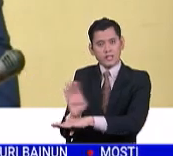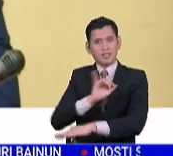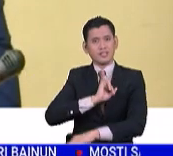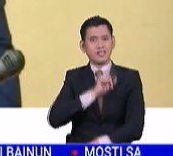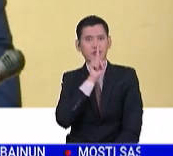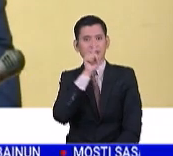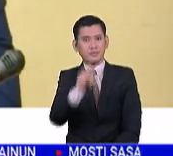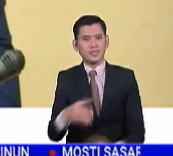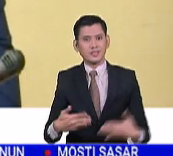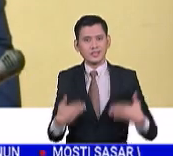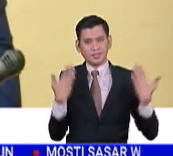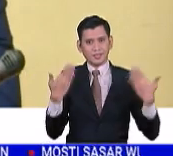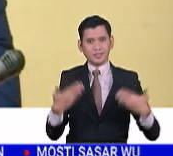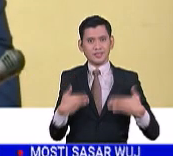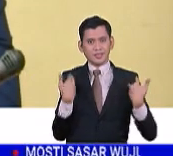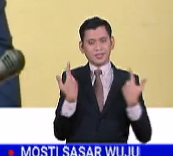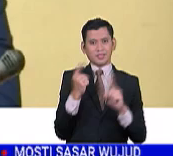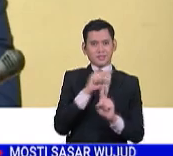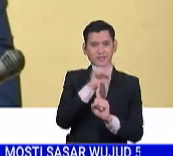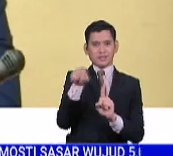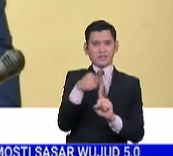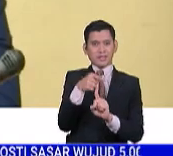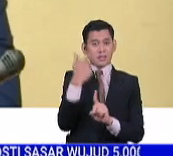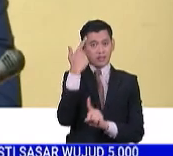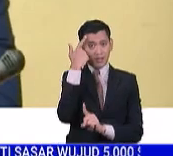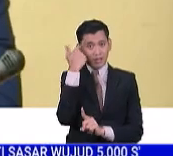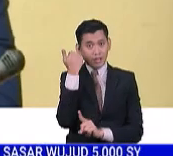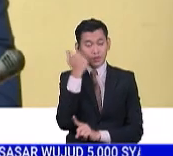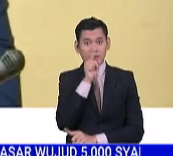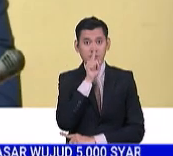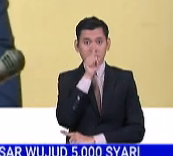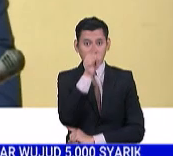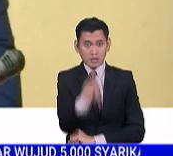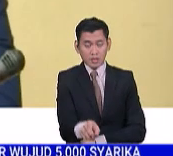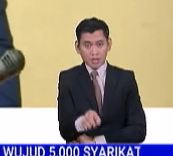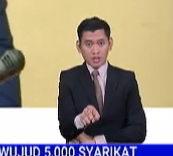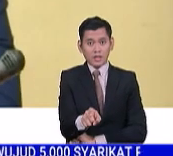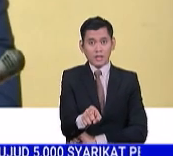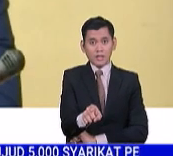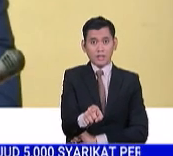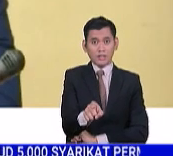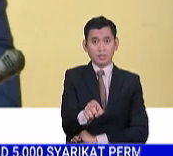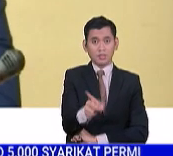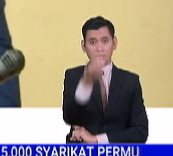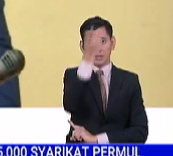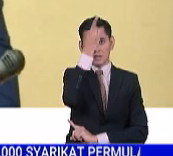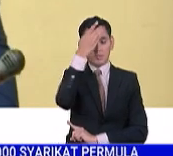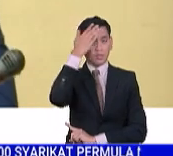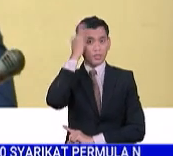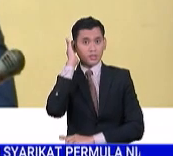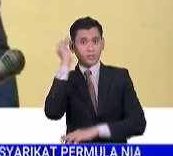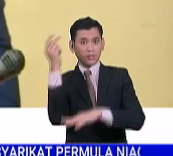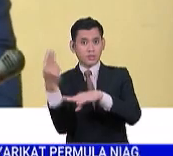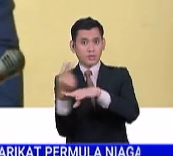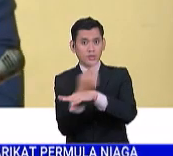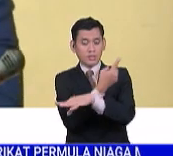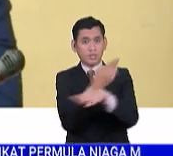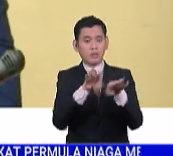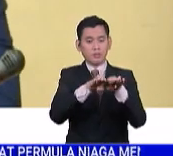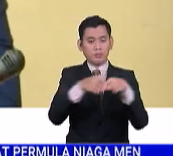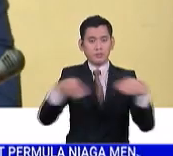amat gembira Apabila mendapat tahu yang yang abu-abu dada menteri akan menggunakan bahasa-bahasa